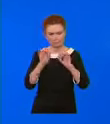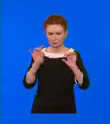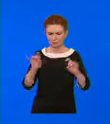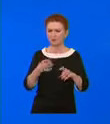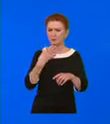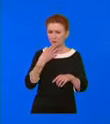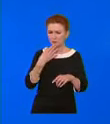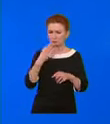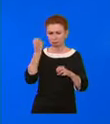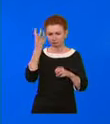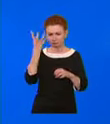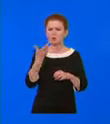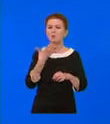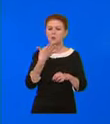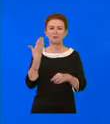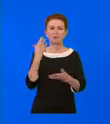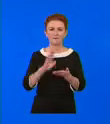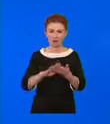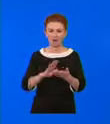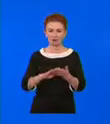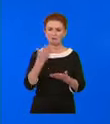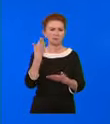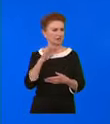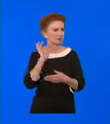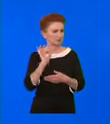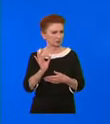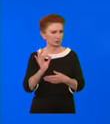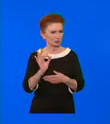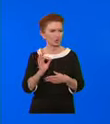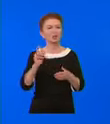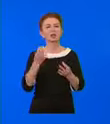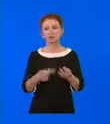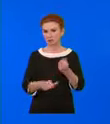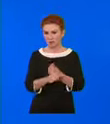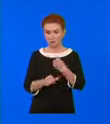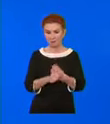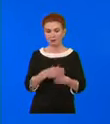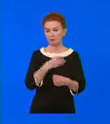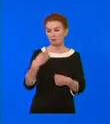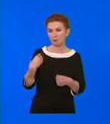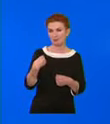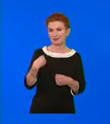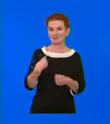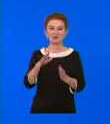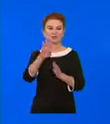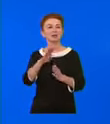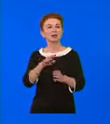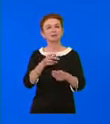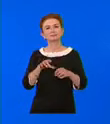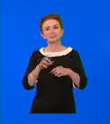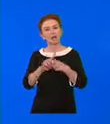z ważnych bardzo przyczyn tego, że dzisiaj ta liczba zakażeń w Polsce jest znacząco mniejsza niż w krajach takich jak